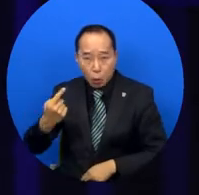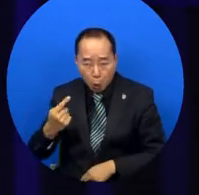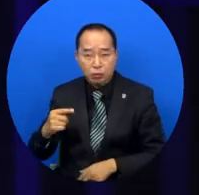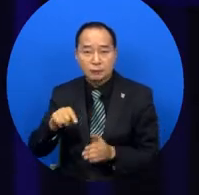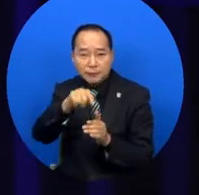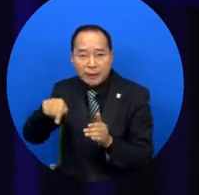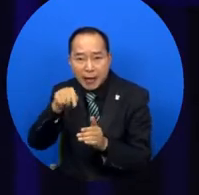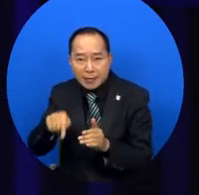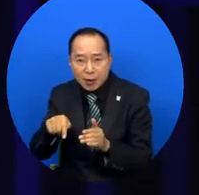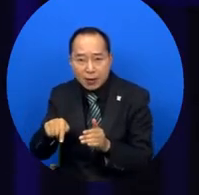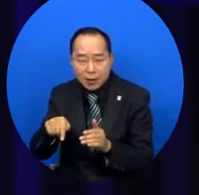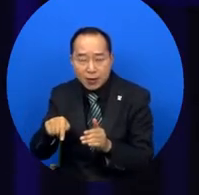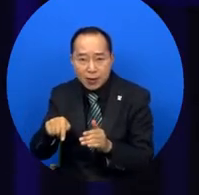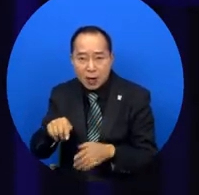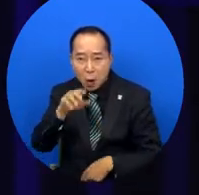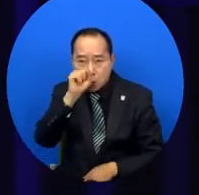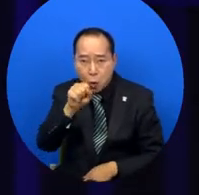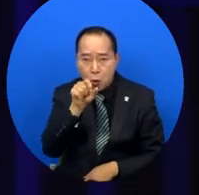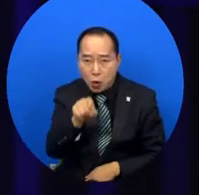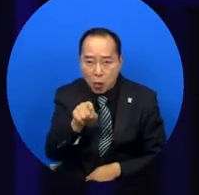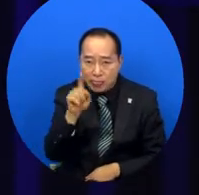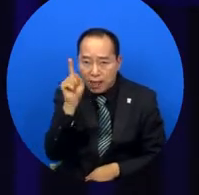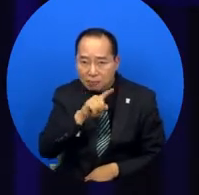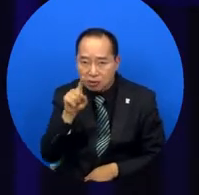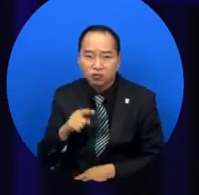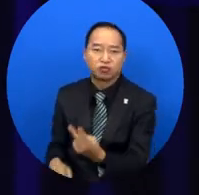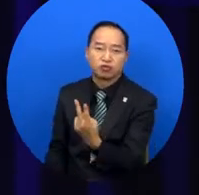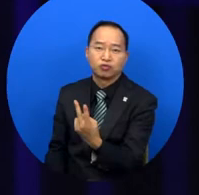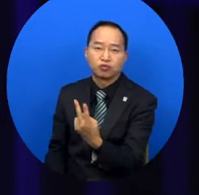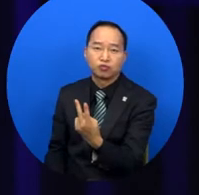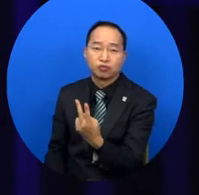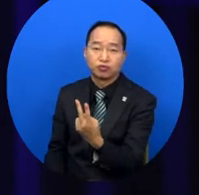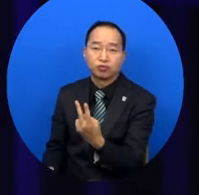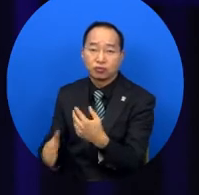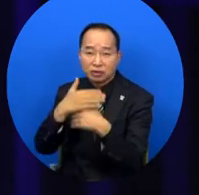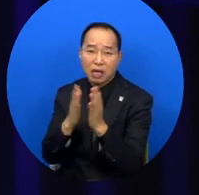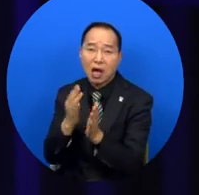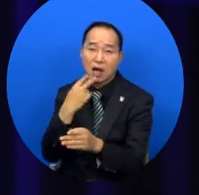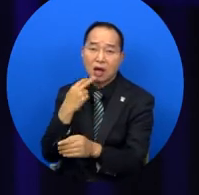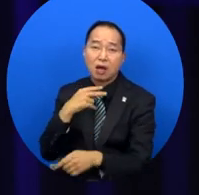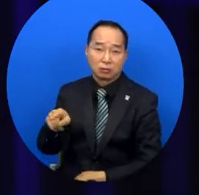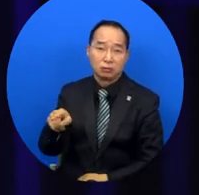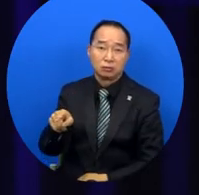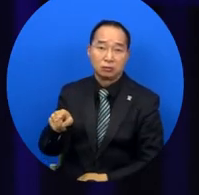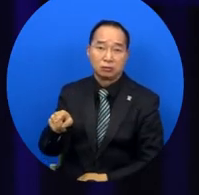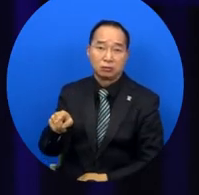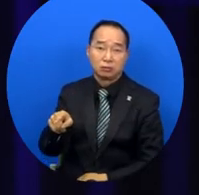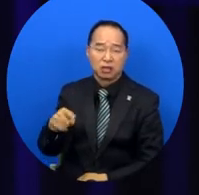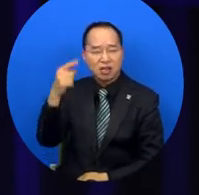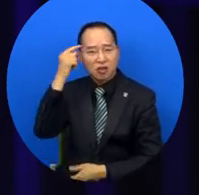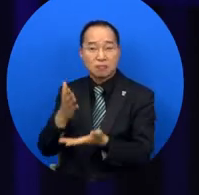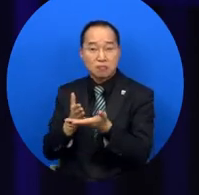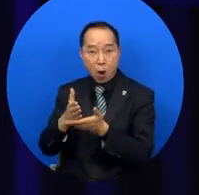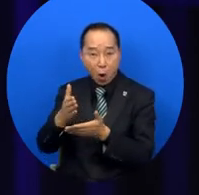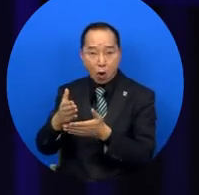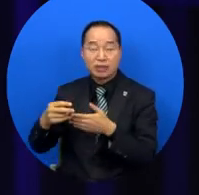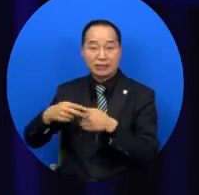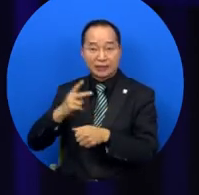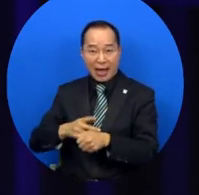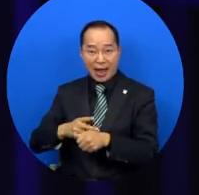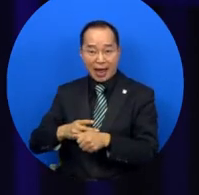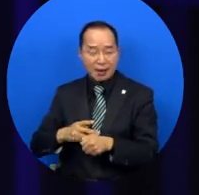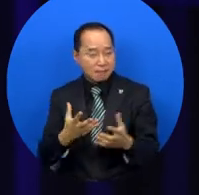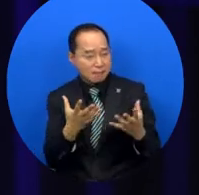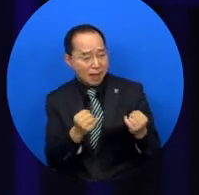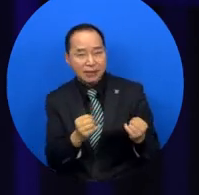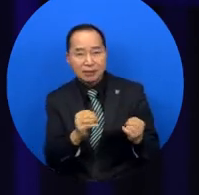일어나도 그 상황 안에 장점과 단점이 공존한다는 거예요. 이건 제가